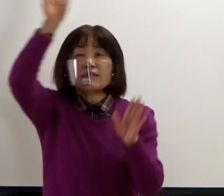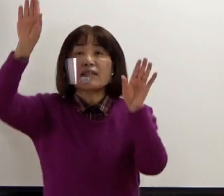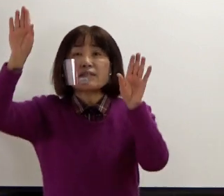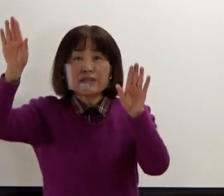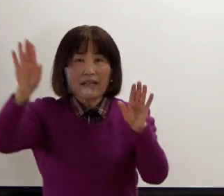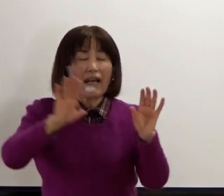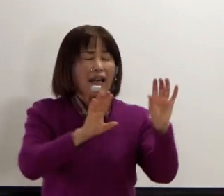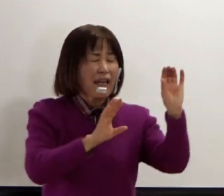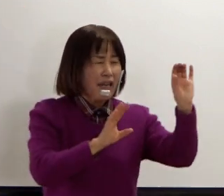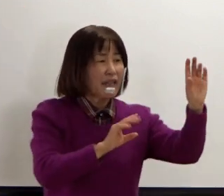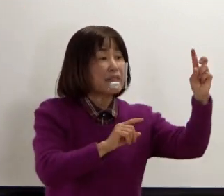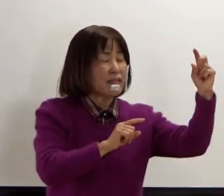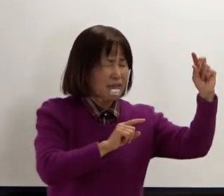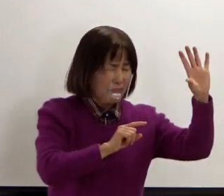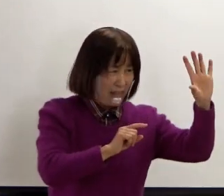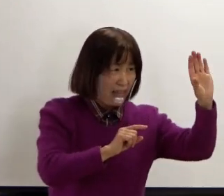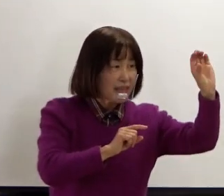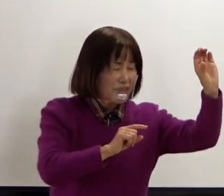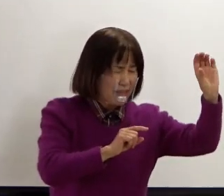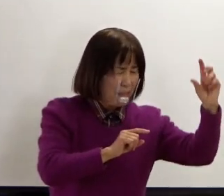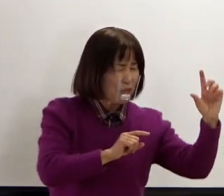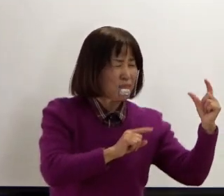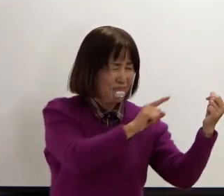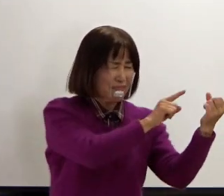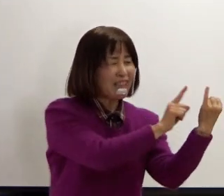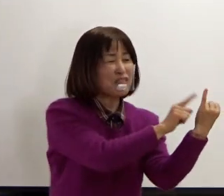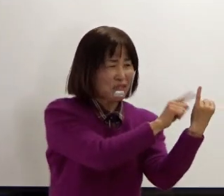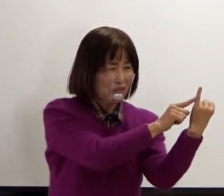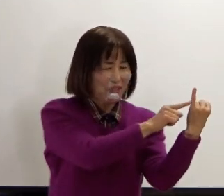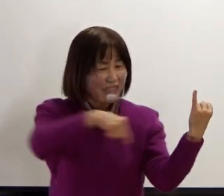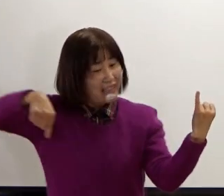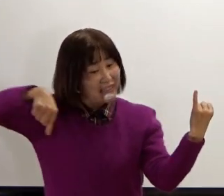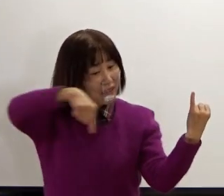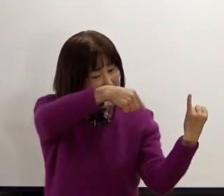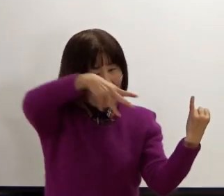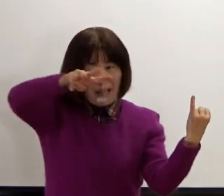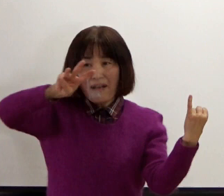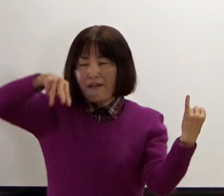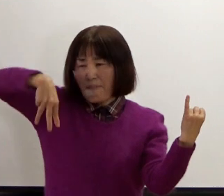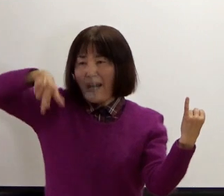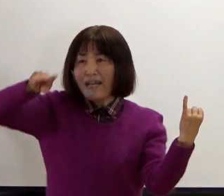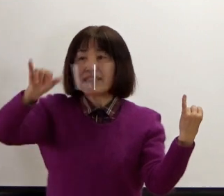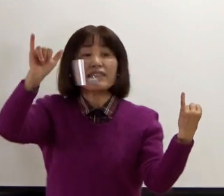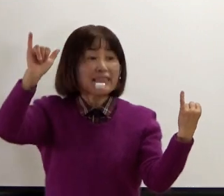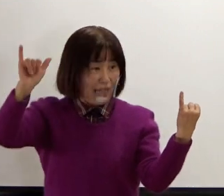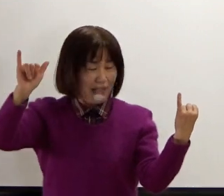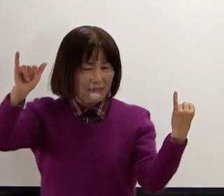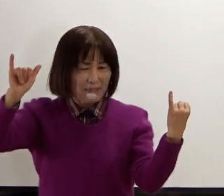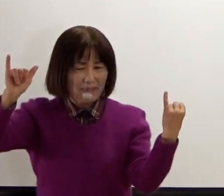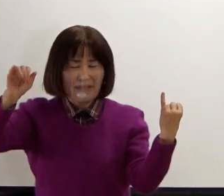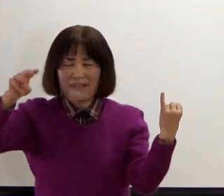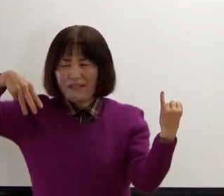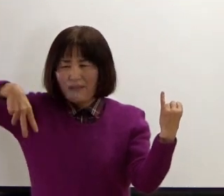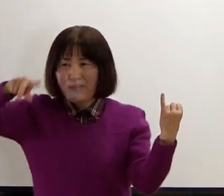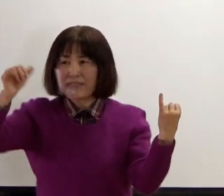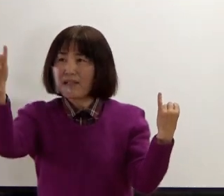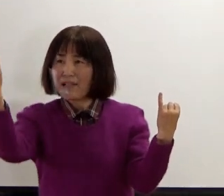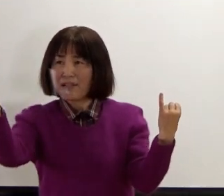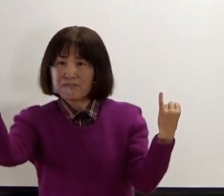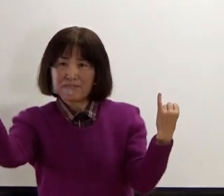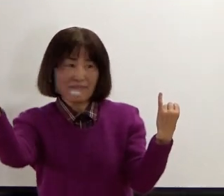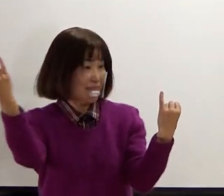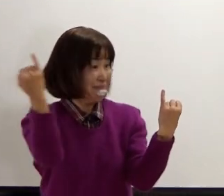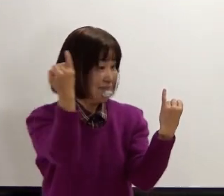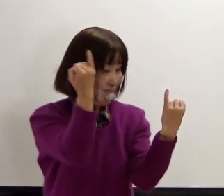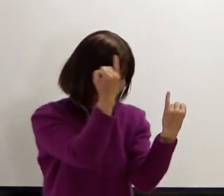でそれを聞いてのこの39節から、その頃マリアは出かけて急いで山里に向かい、ユダの町に行った。そ